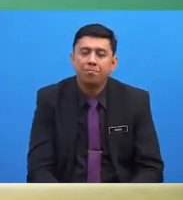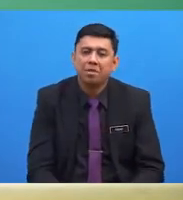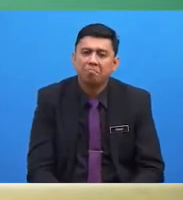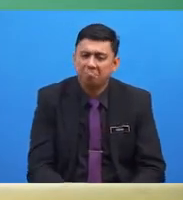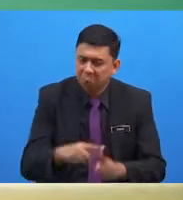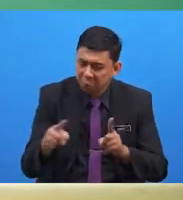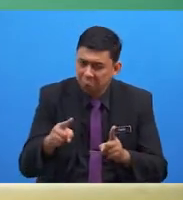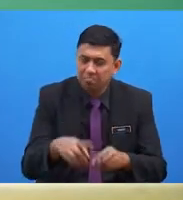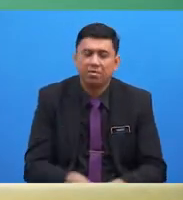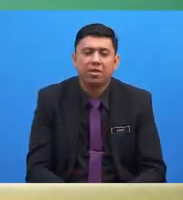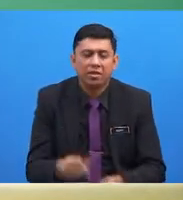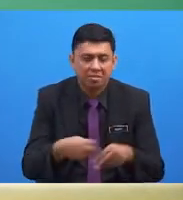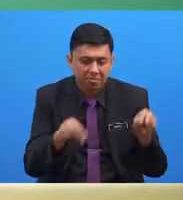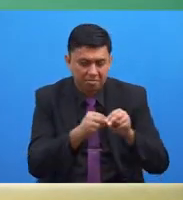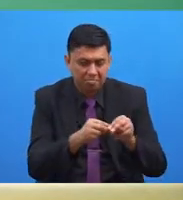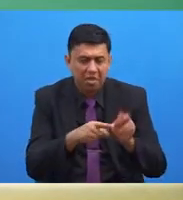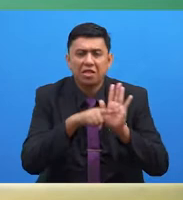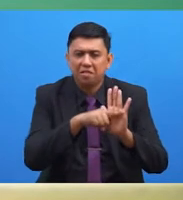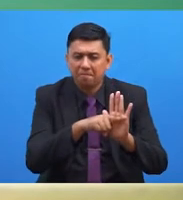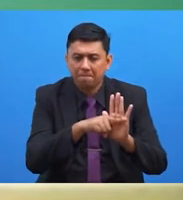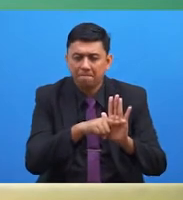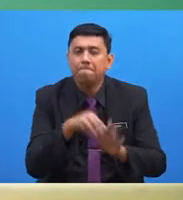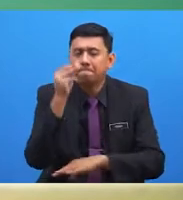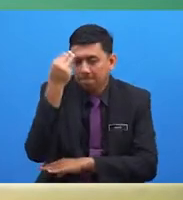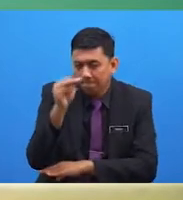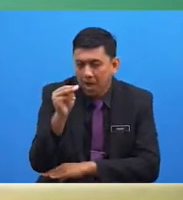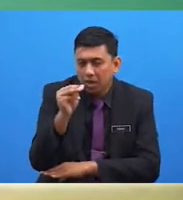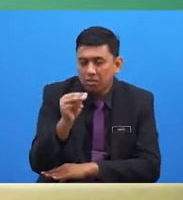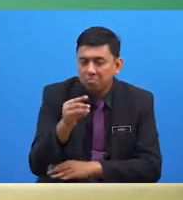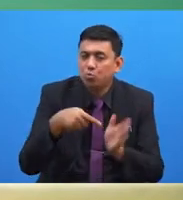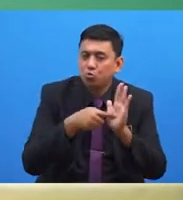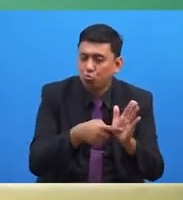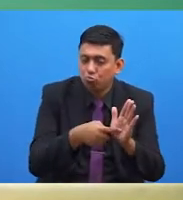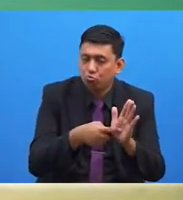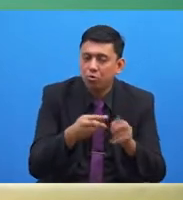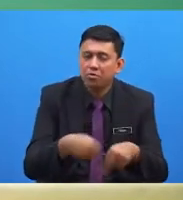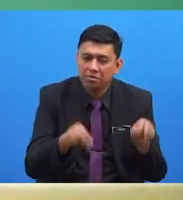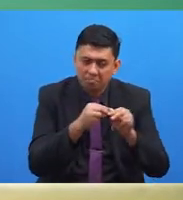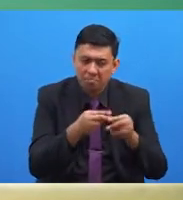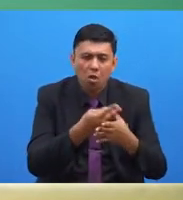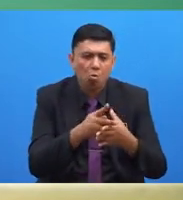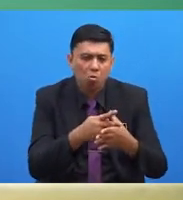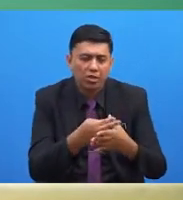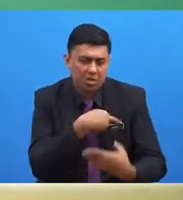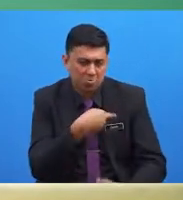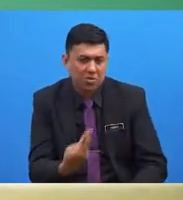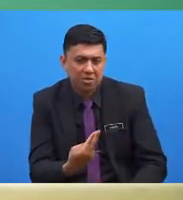Sebaliknya, sekiranya nilai negatif, maka ianya menunjukkan nilai kongsi rugi.